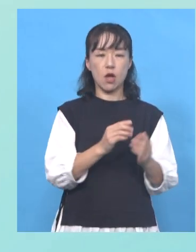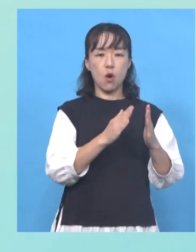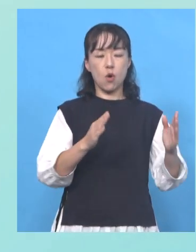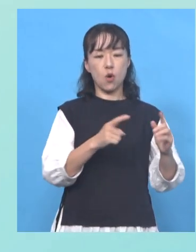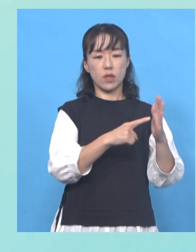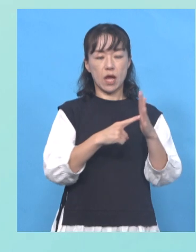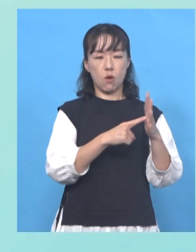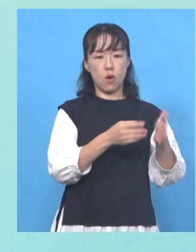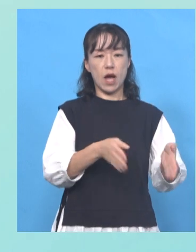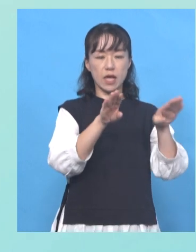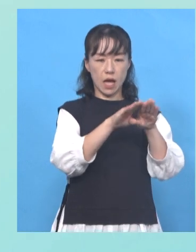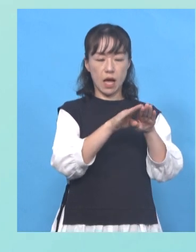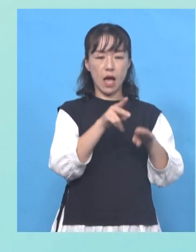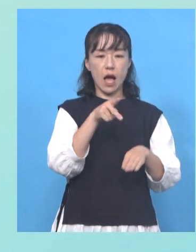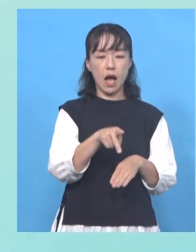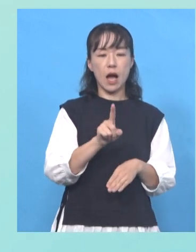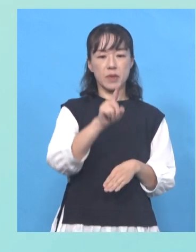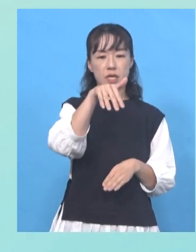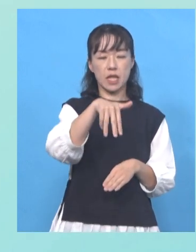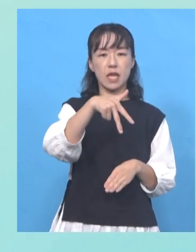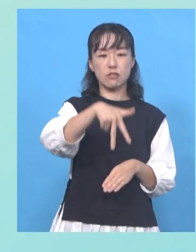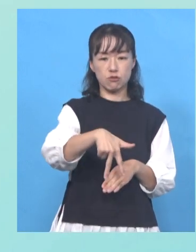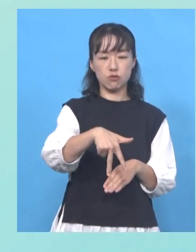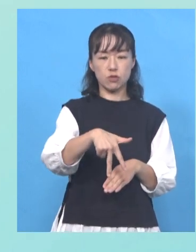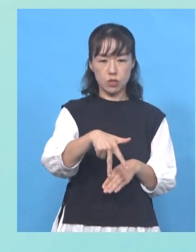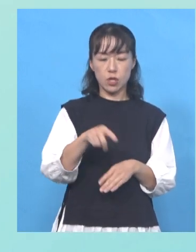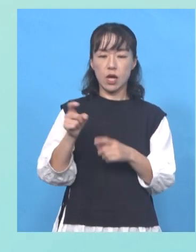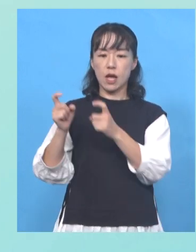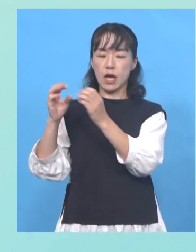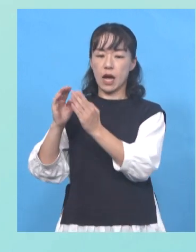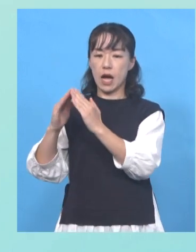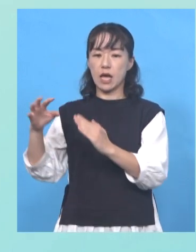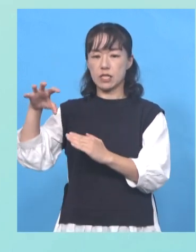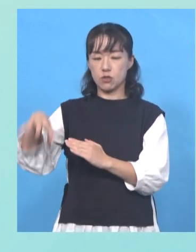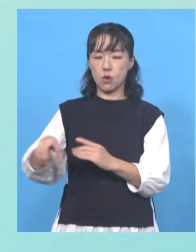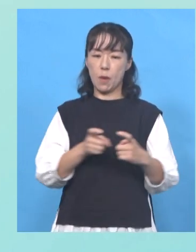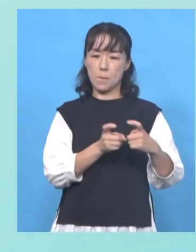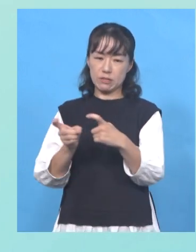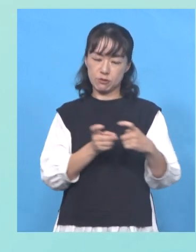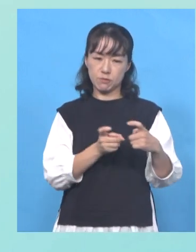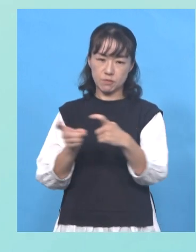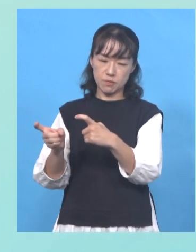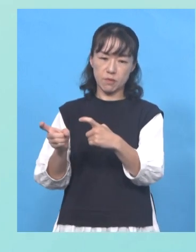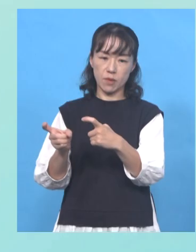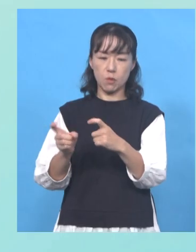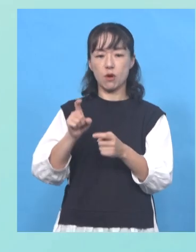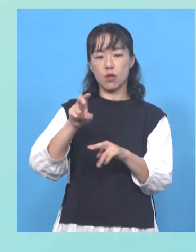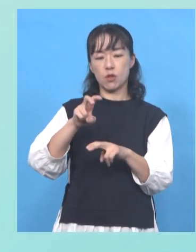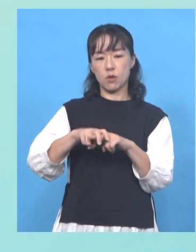凧会館と保健子育て複合施設ハピネスの臨時駐車場からシャトルバスを運行しますので、